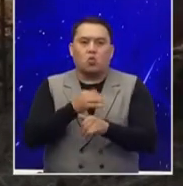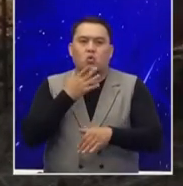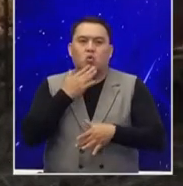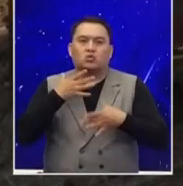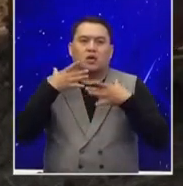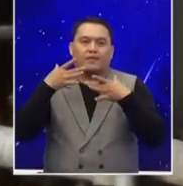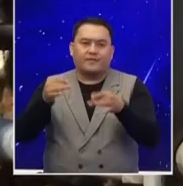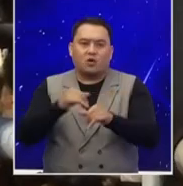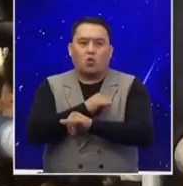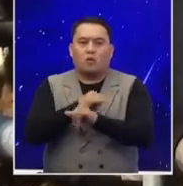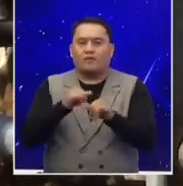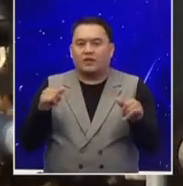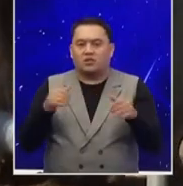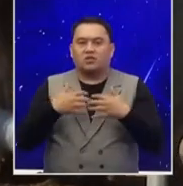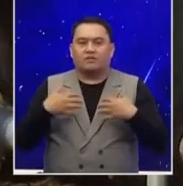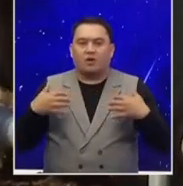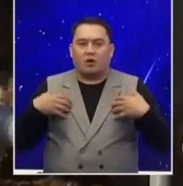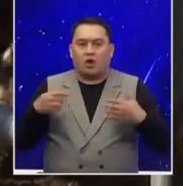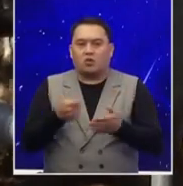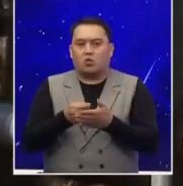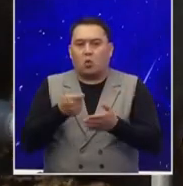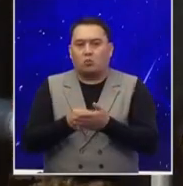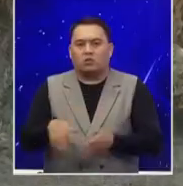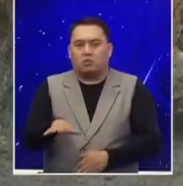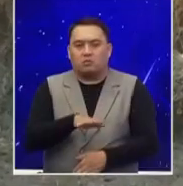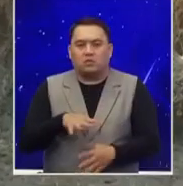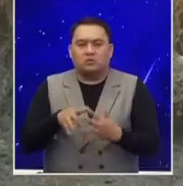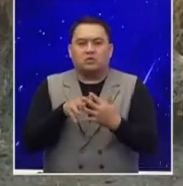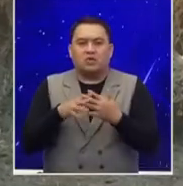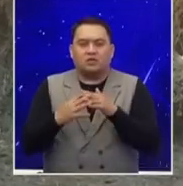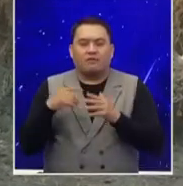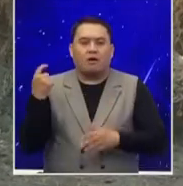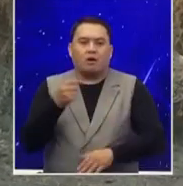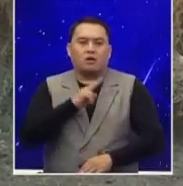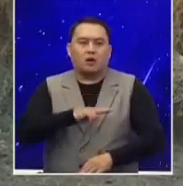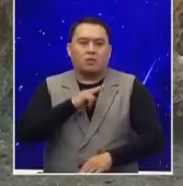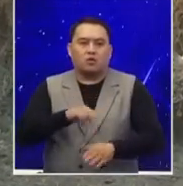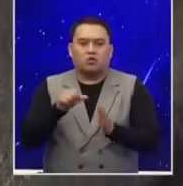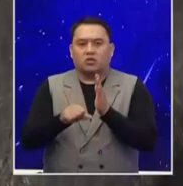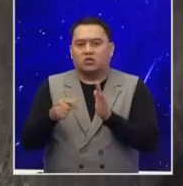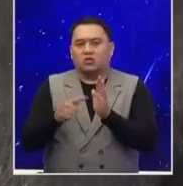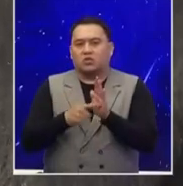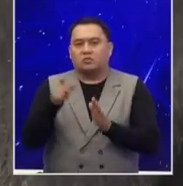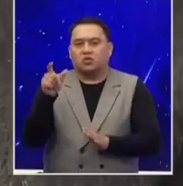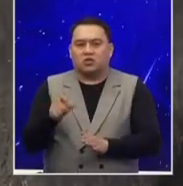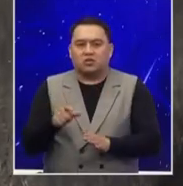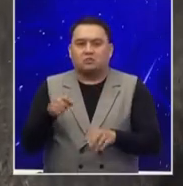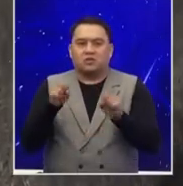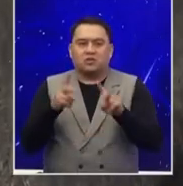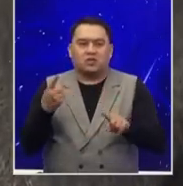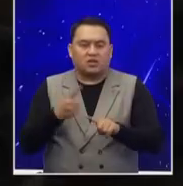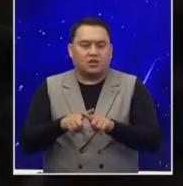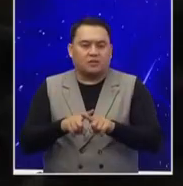мяса говядины и увеличить поголовье скота и откормочные площадки. В крестьянском хозяйстве работают 67 человек и 17 единиц